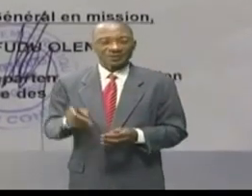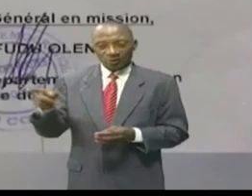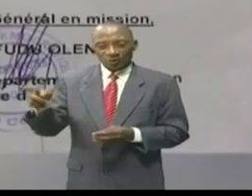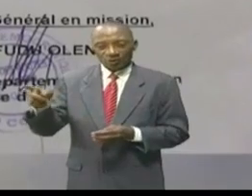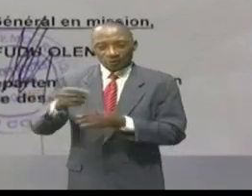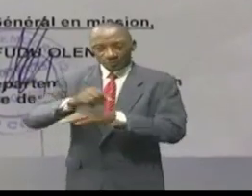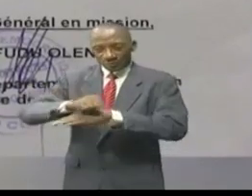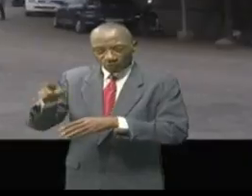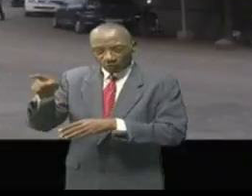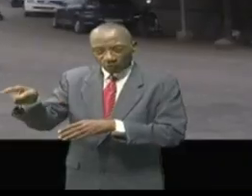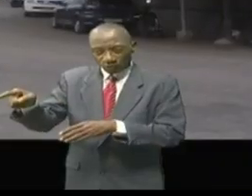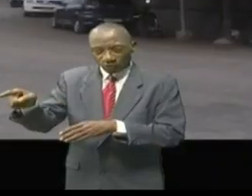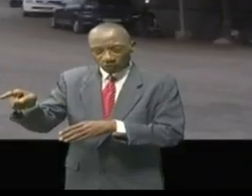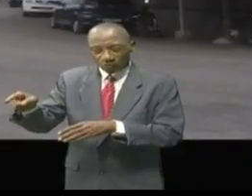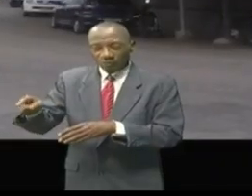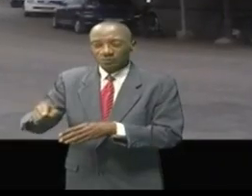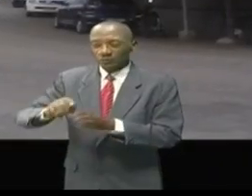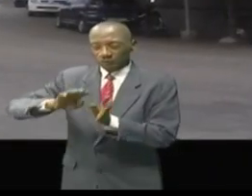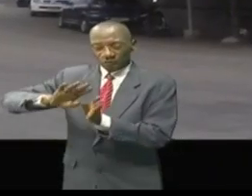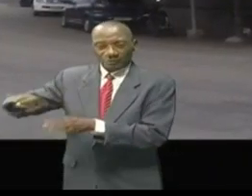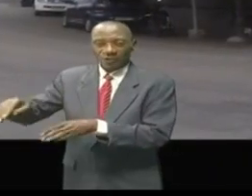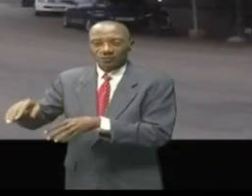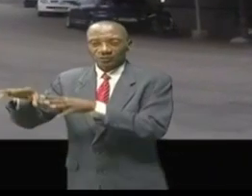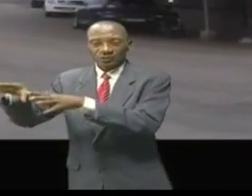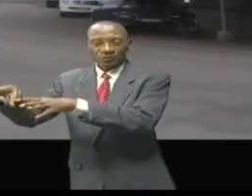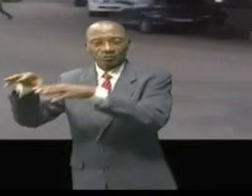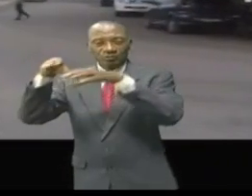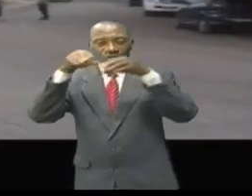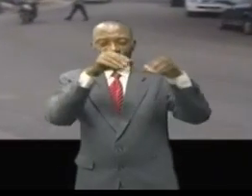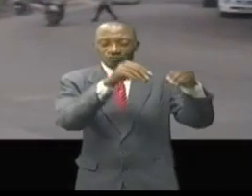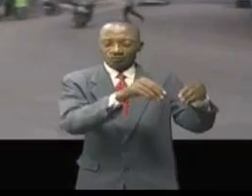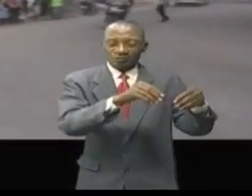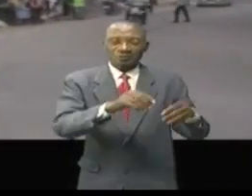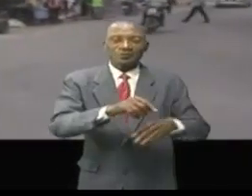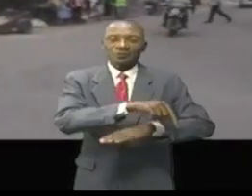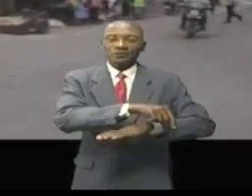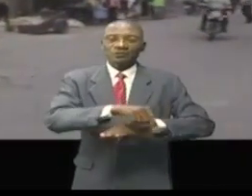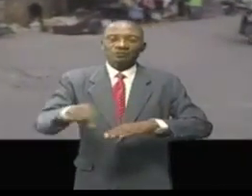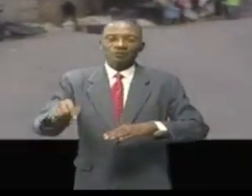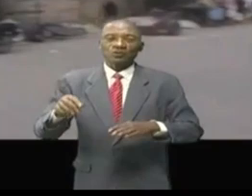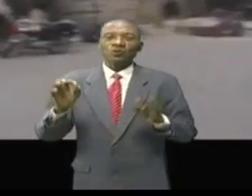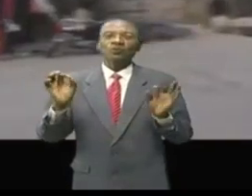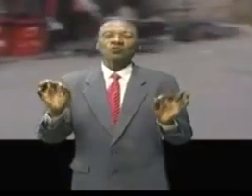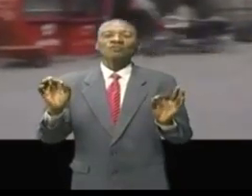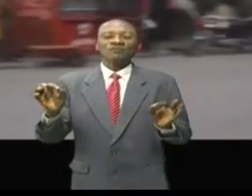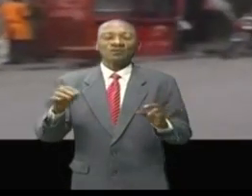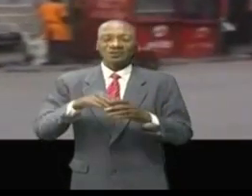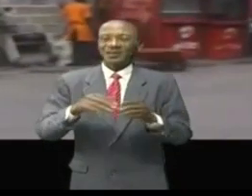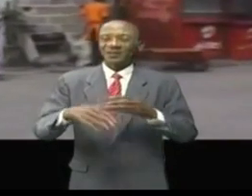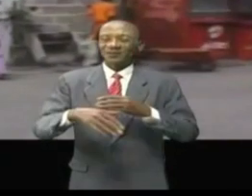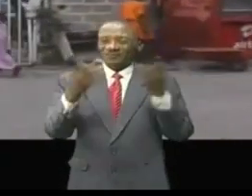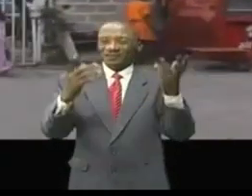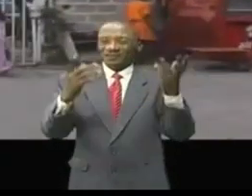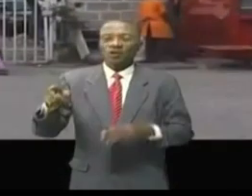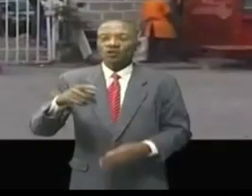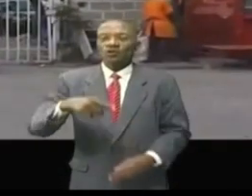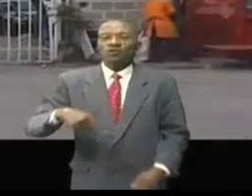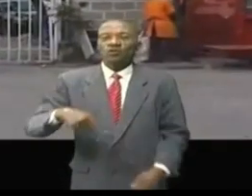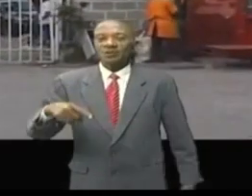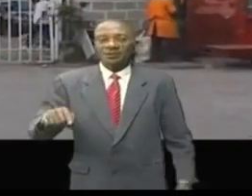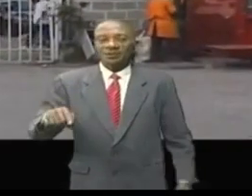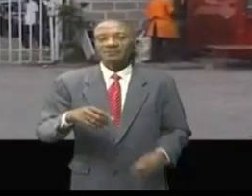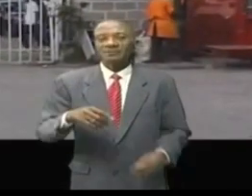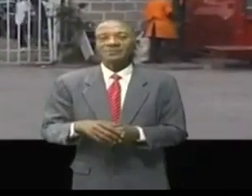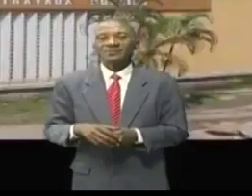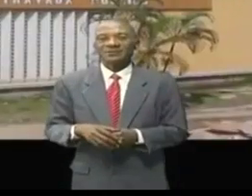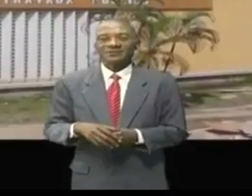délocalisé pour l'avenue de la Science numéro 432 à Kinshasa-Gombe, dans l'enceinte de la direction du